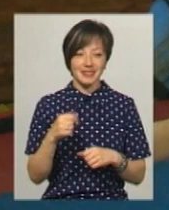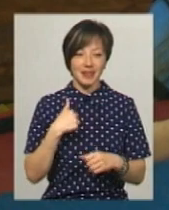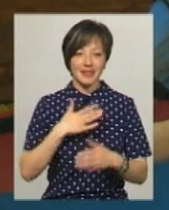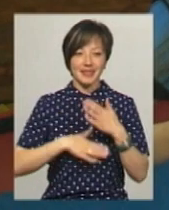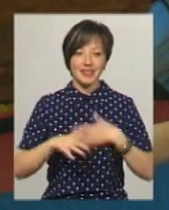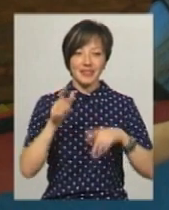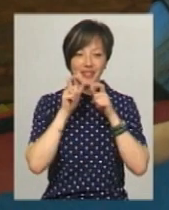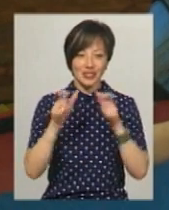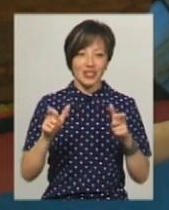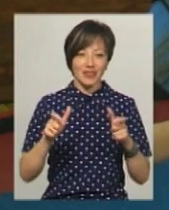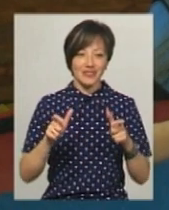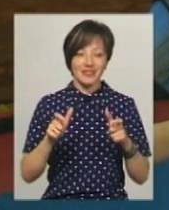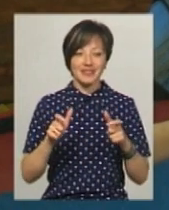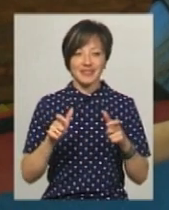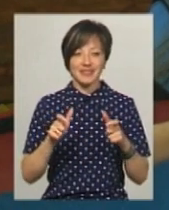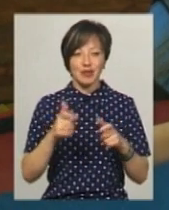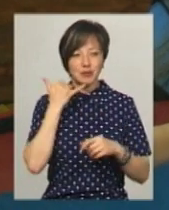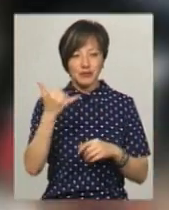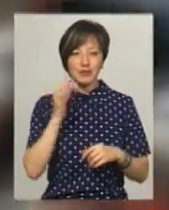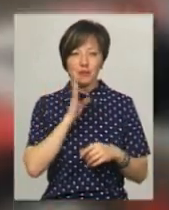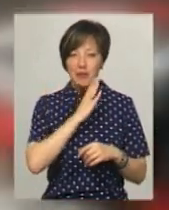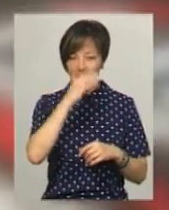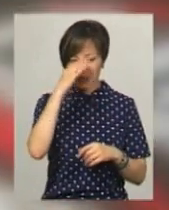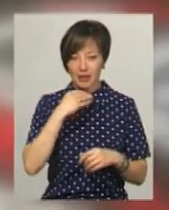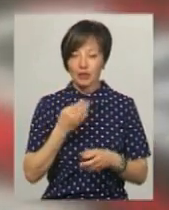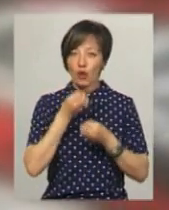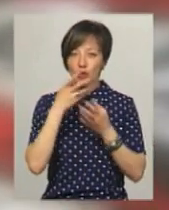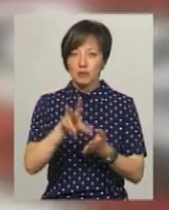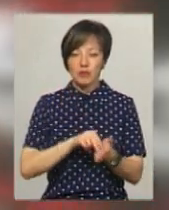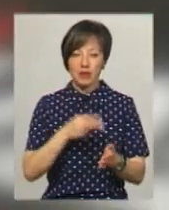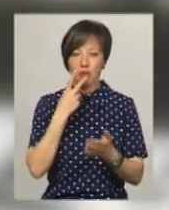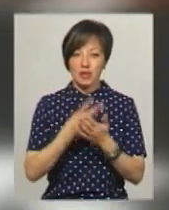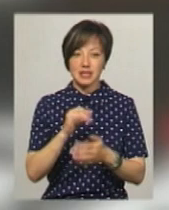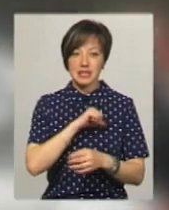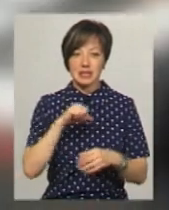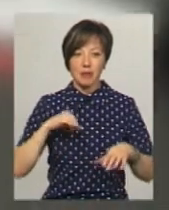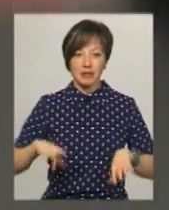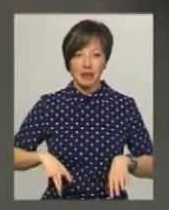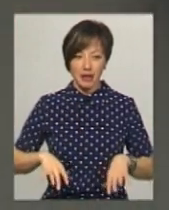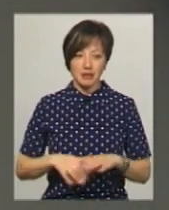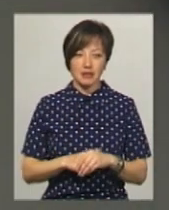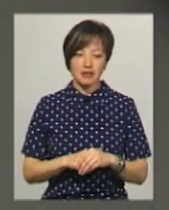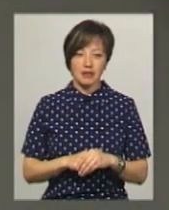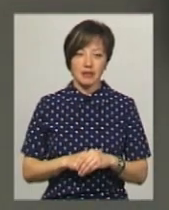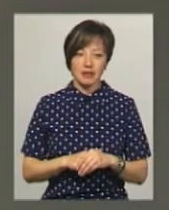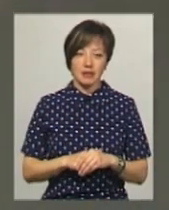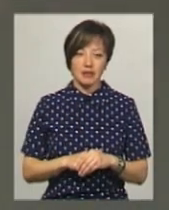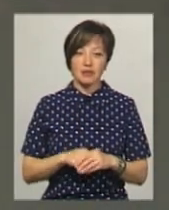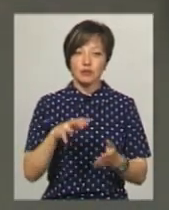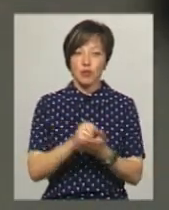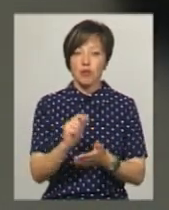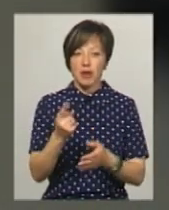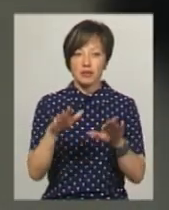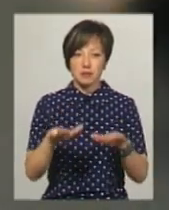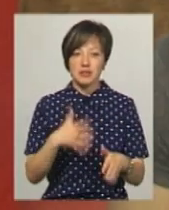радів, кричав, дзвонив до мами, тата. Хороший приклад своїм вихованцям показав і сам тренер Дмитро Павлюк. Чоловік здобув перше місце у